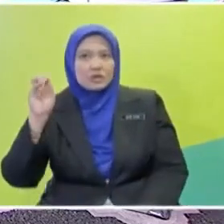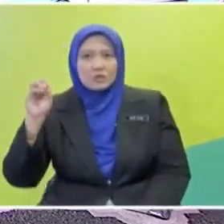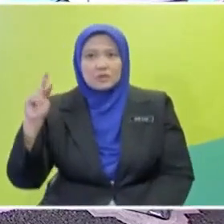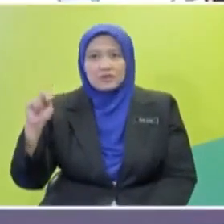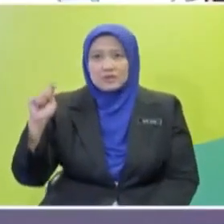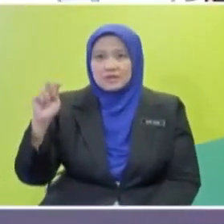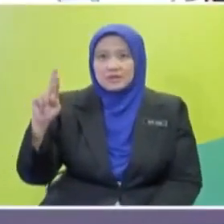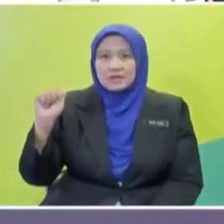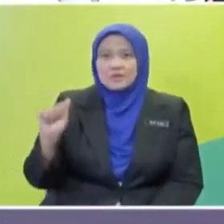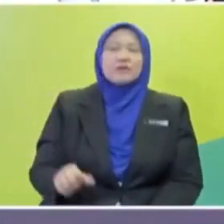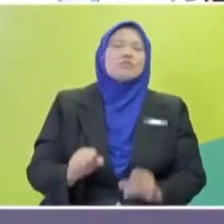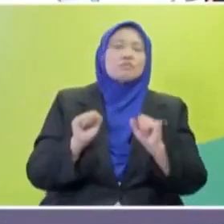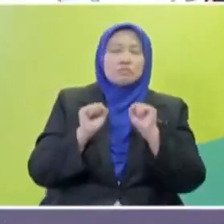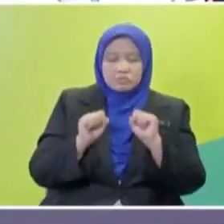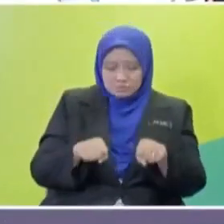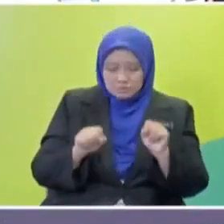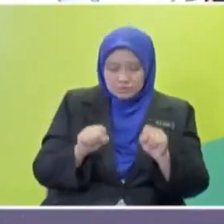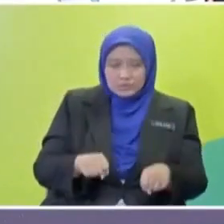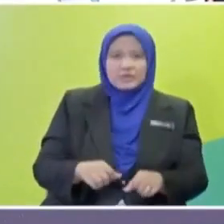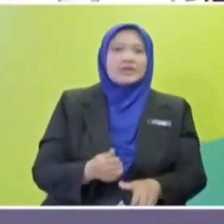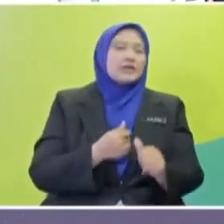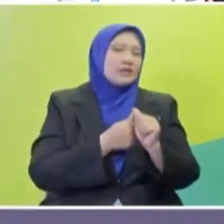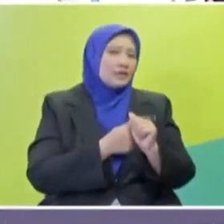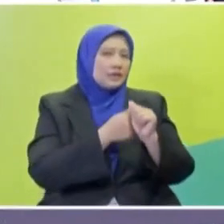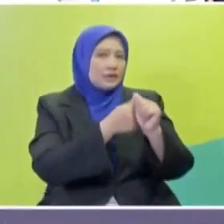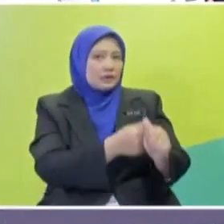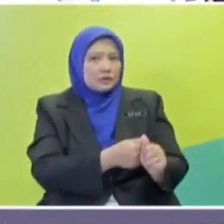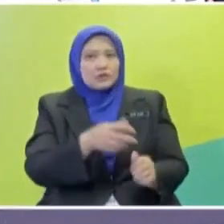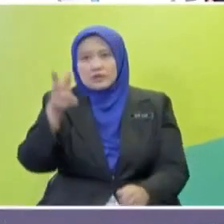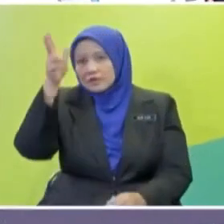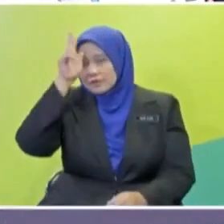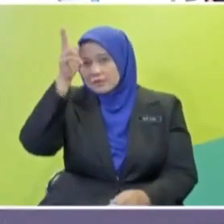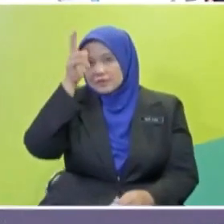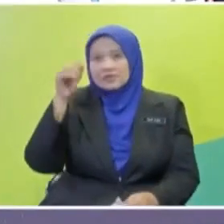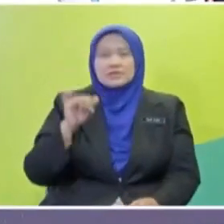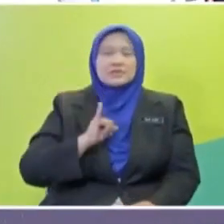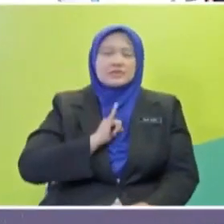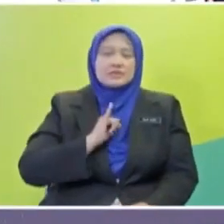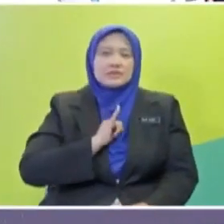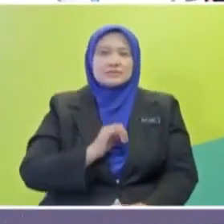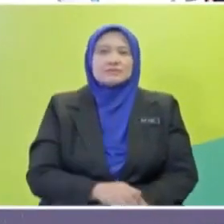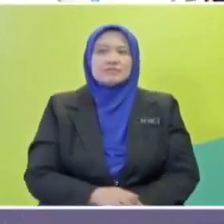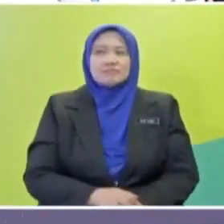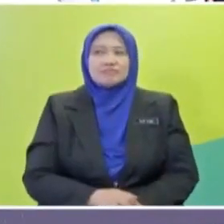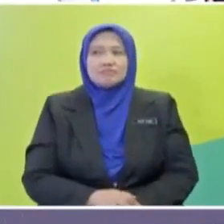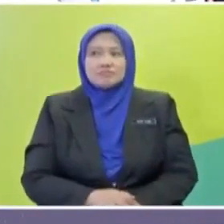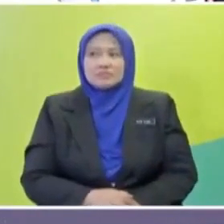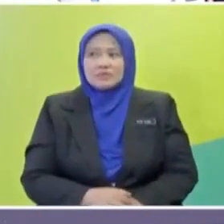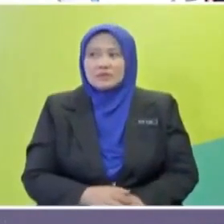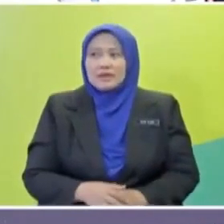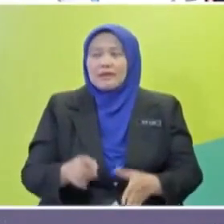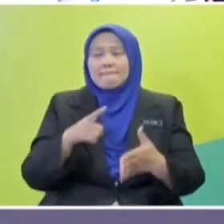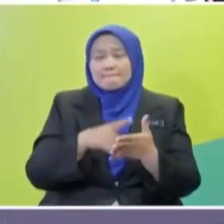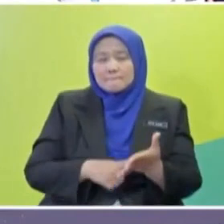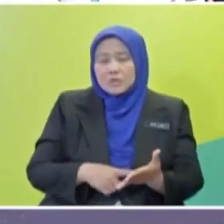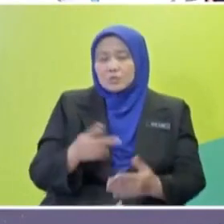sebenarnya. Bergantung pada kita punya kreativiti. Dia tak ada masalah pun warna tu sebenarnya. Okay, bergantung pada kreativiti dan juga lakaran kita. Dan apa